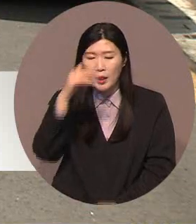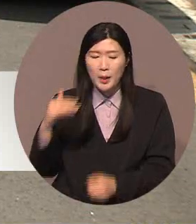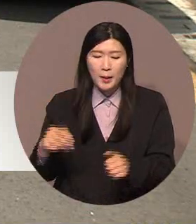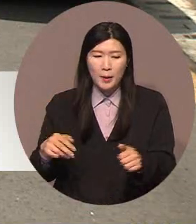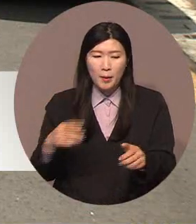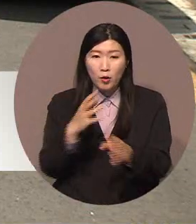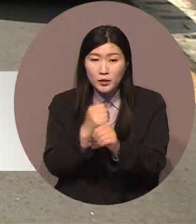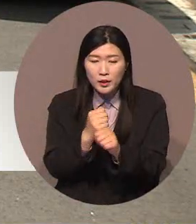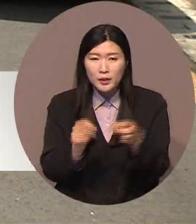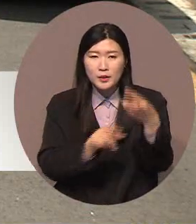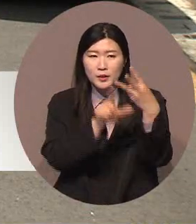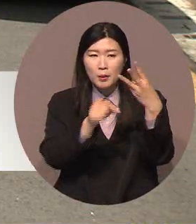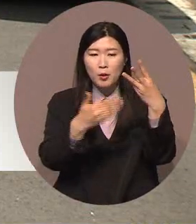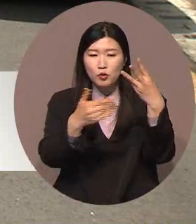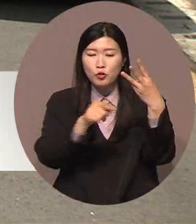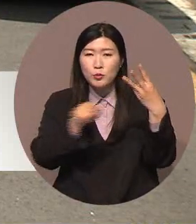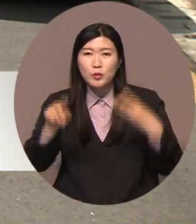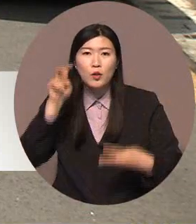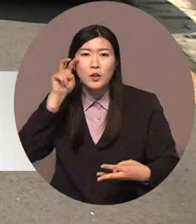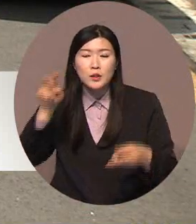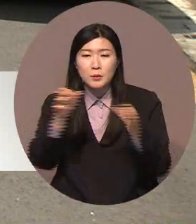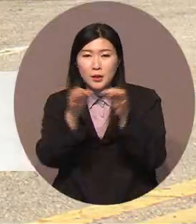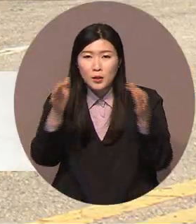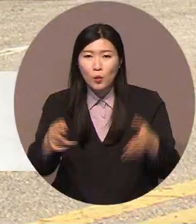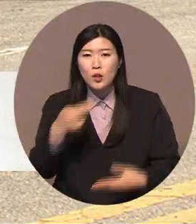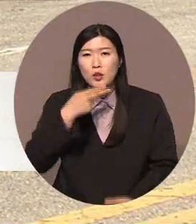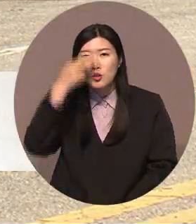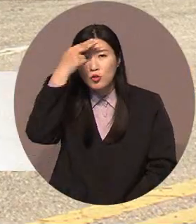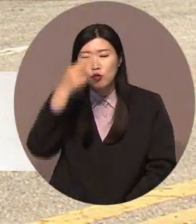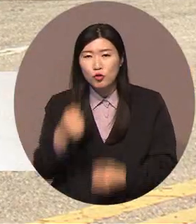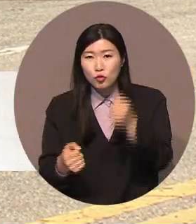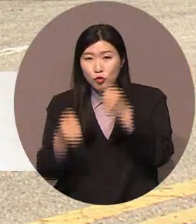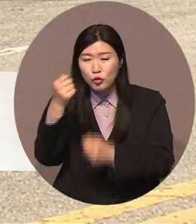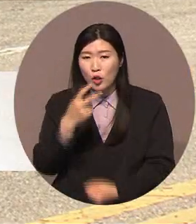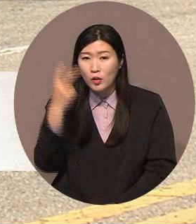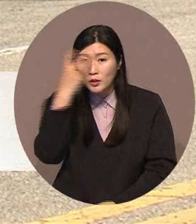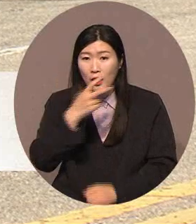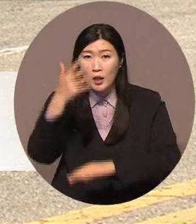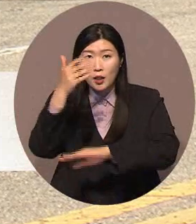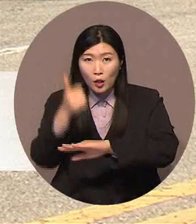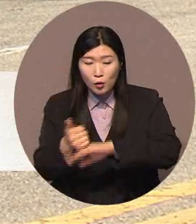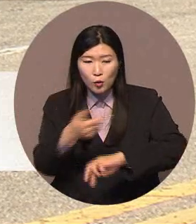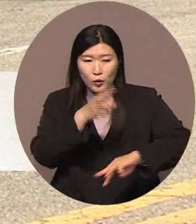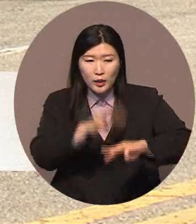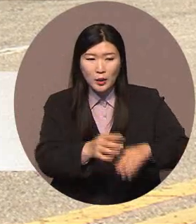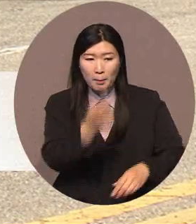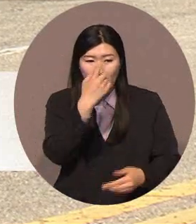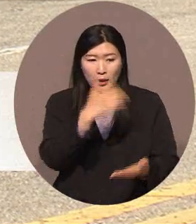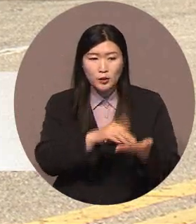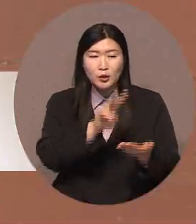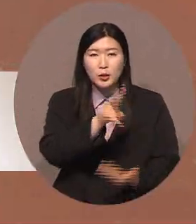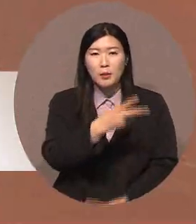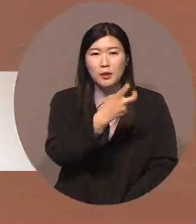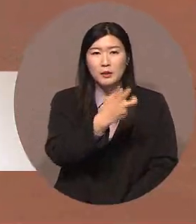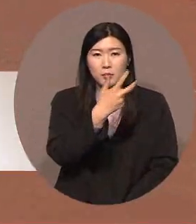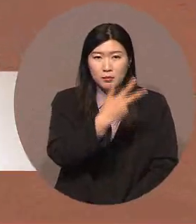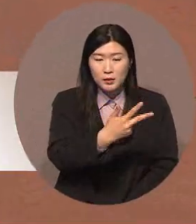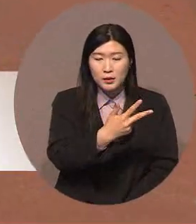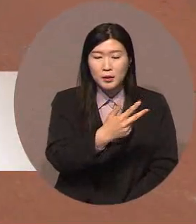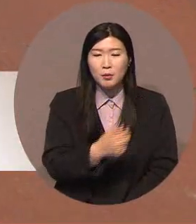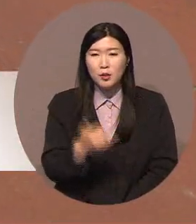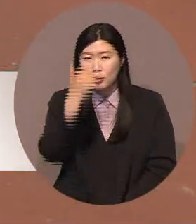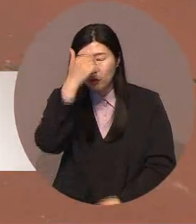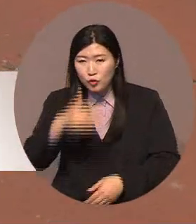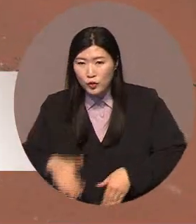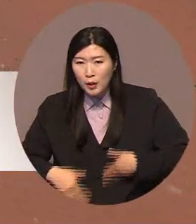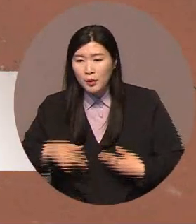직후인 지난달 9일부터 23일간 음주단속을 실시한 결과 대전에서 20027명 세종 38명